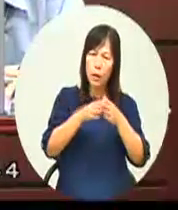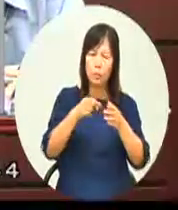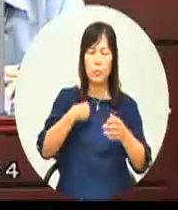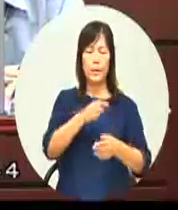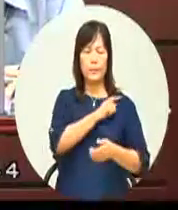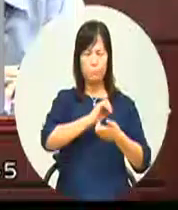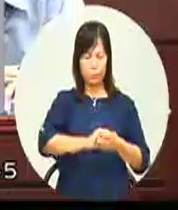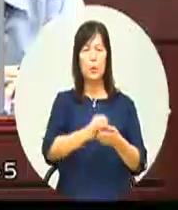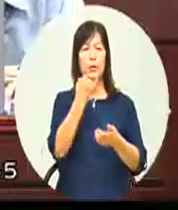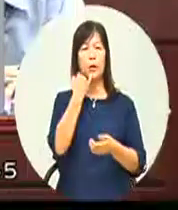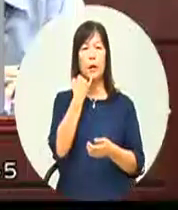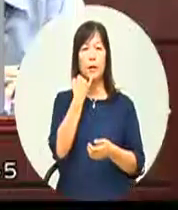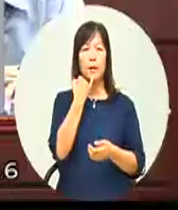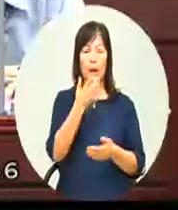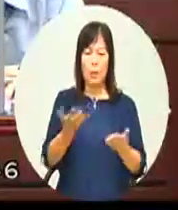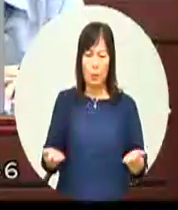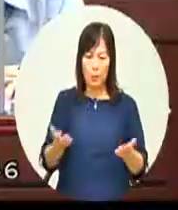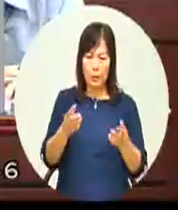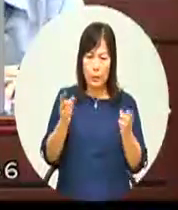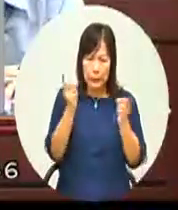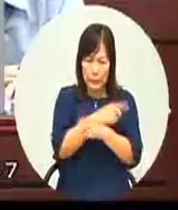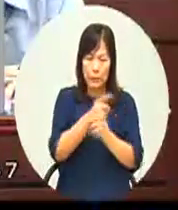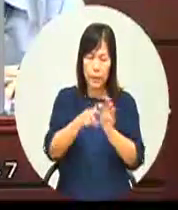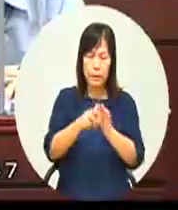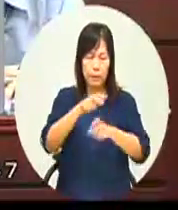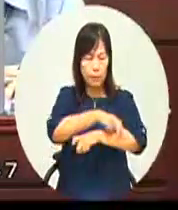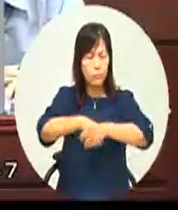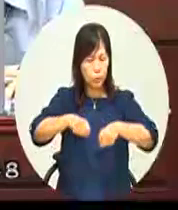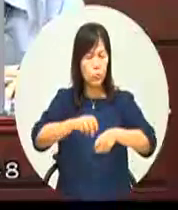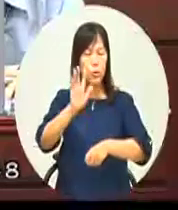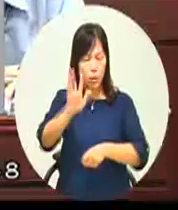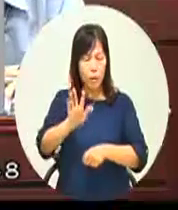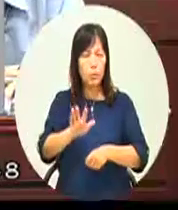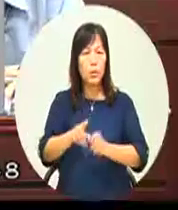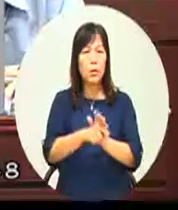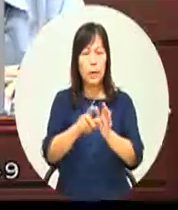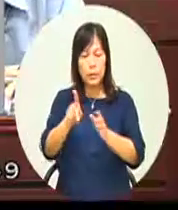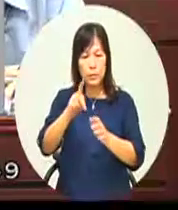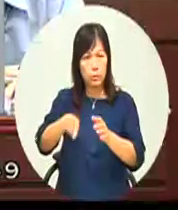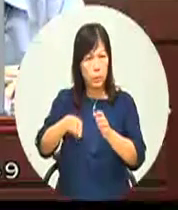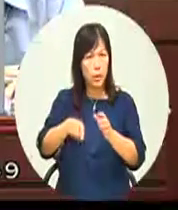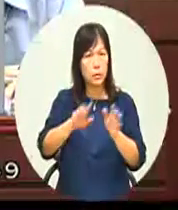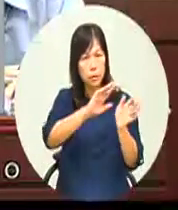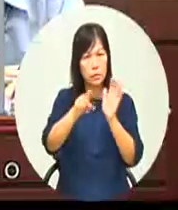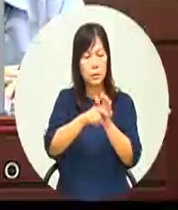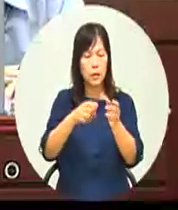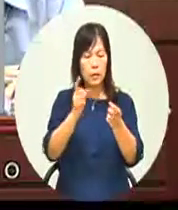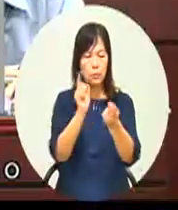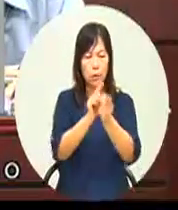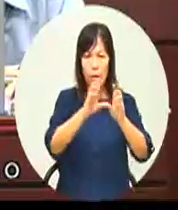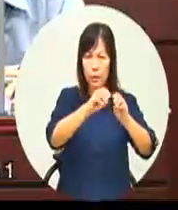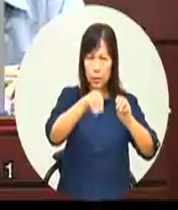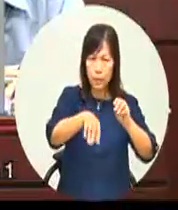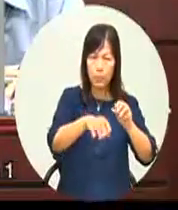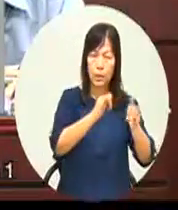的。那当然要有替代方案，所以我们希望透过这样的一个方式，尽量能够跟地方上的居民来共同